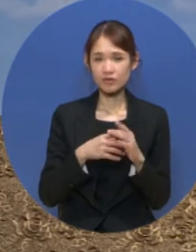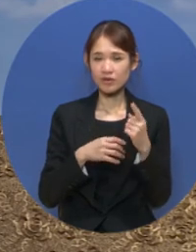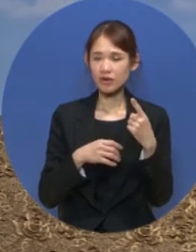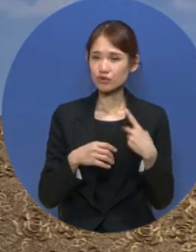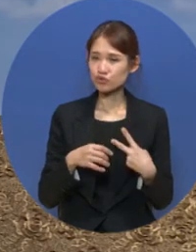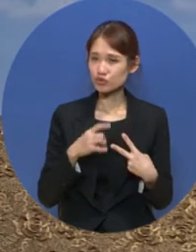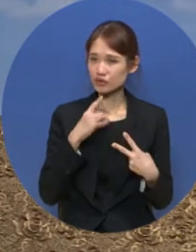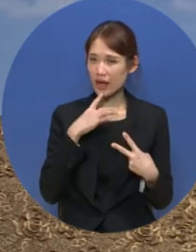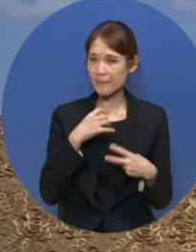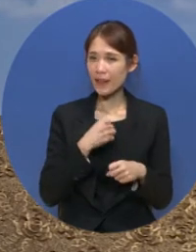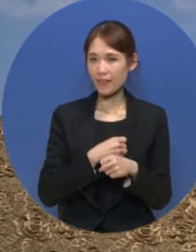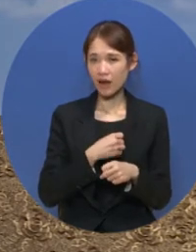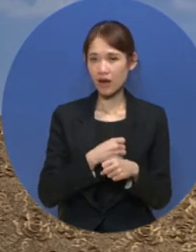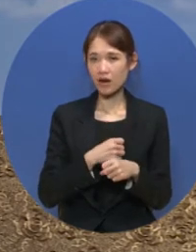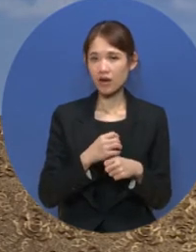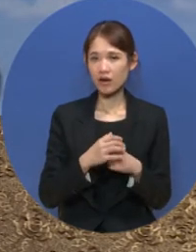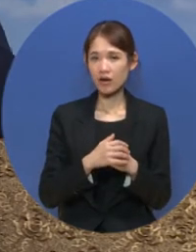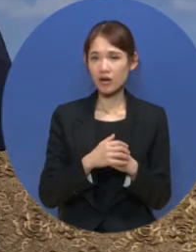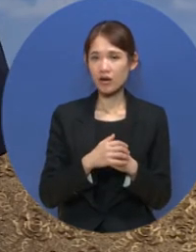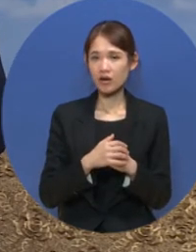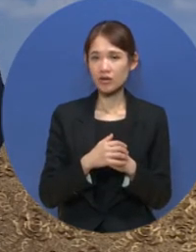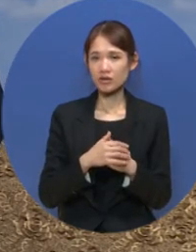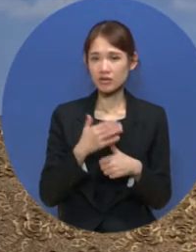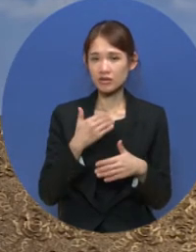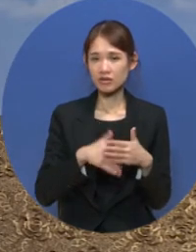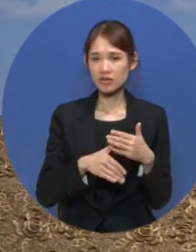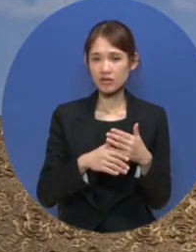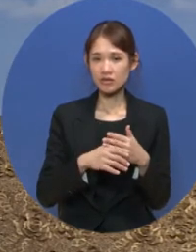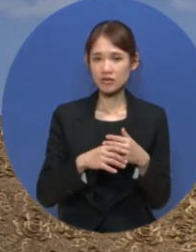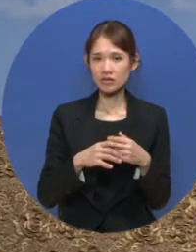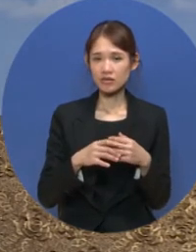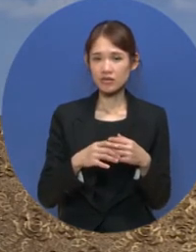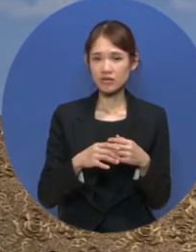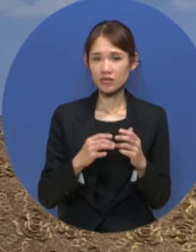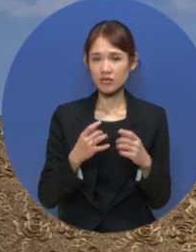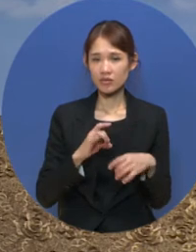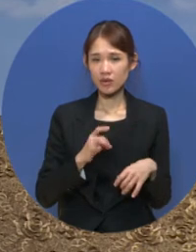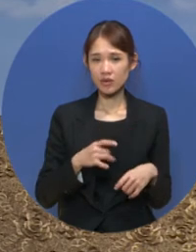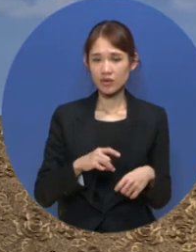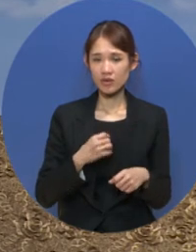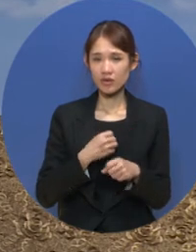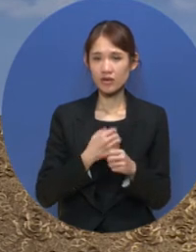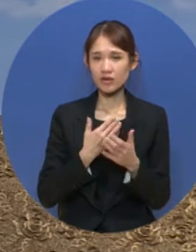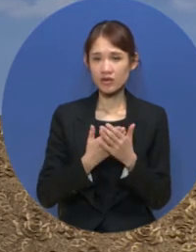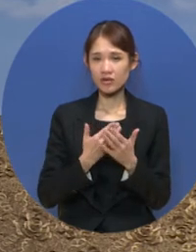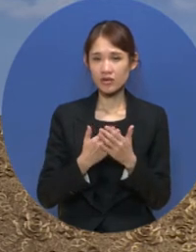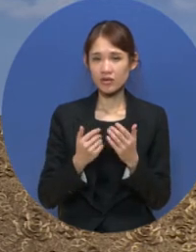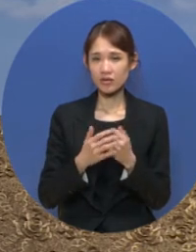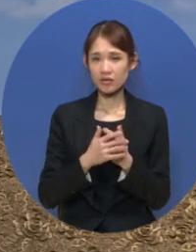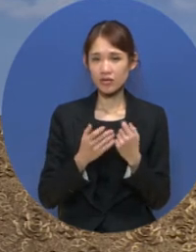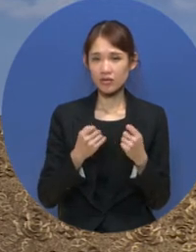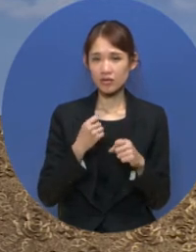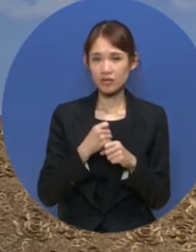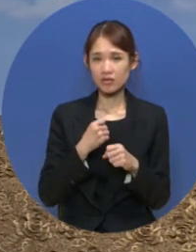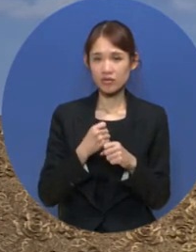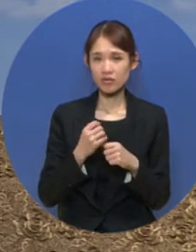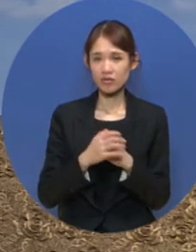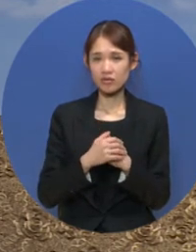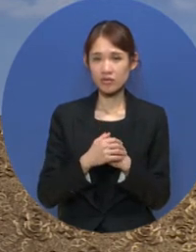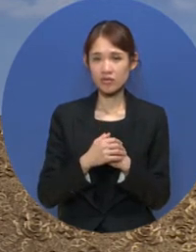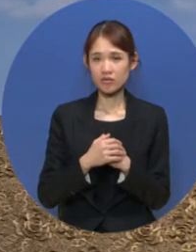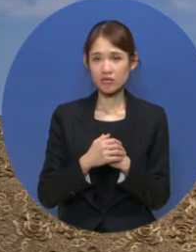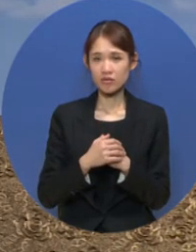두 개 정도만 마그네틱으로 하고 나머지는 다 이렇게 단추 형태로 해달라 그렇게 해서 이제 만들어진 거죠.